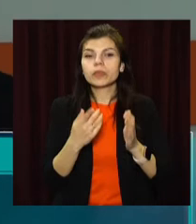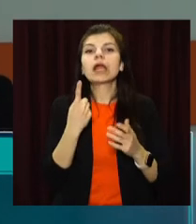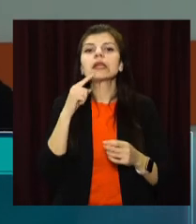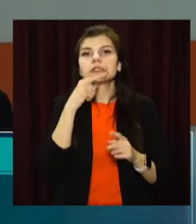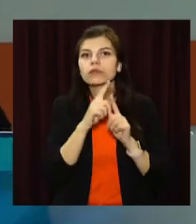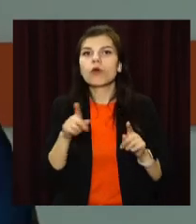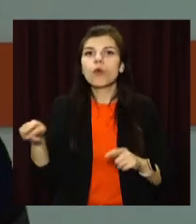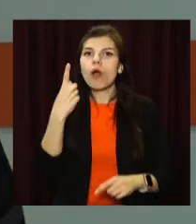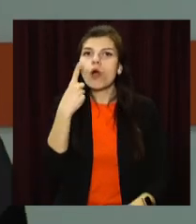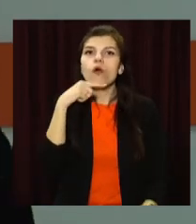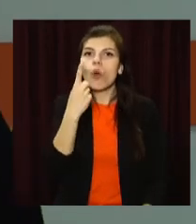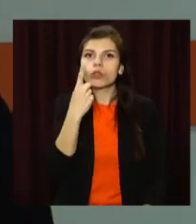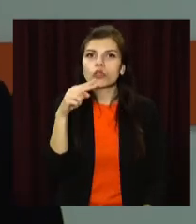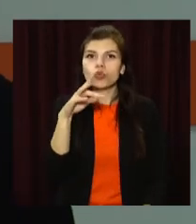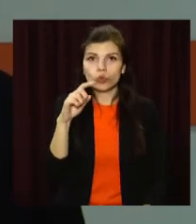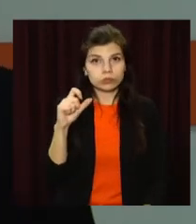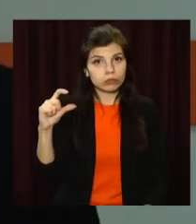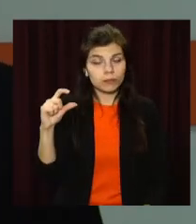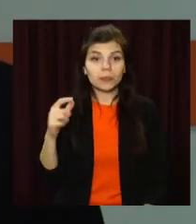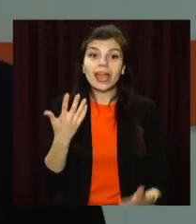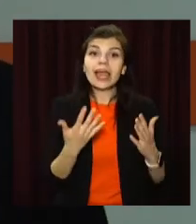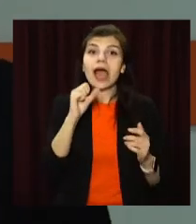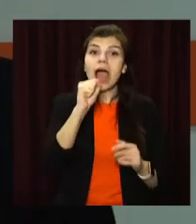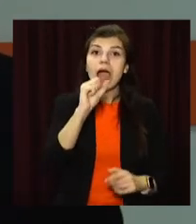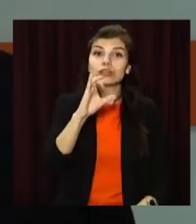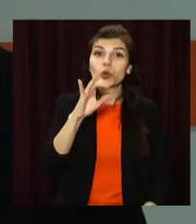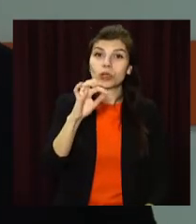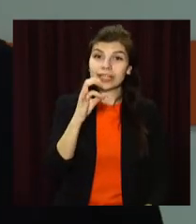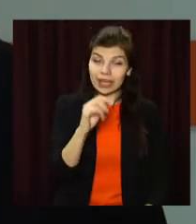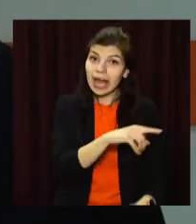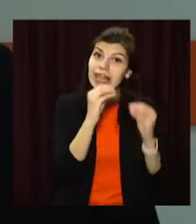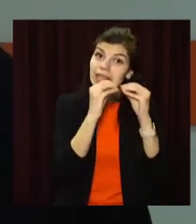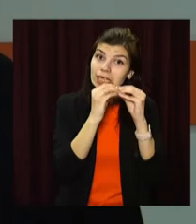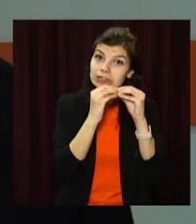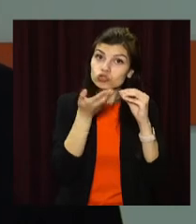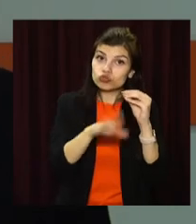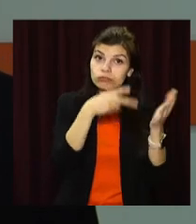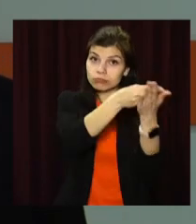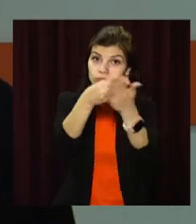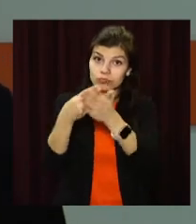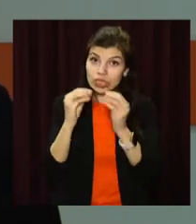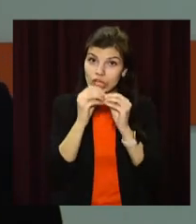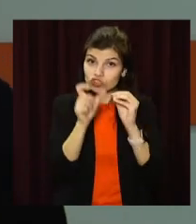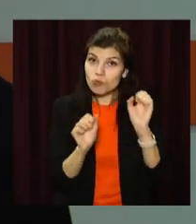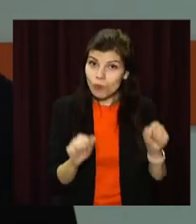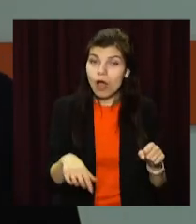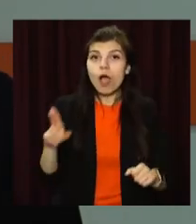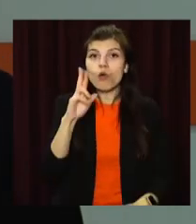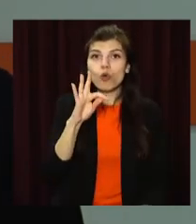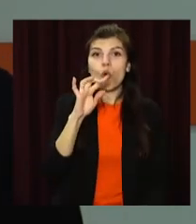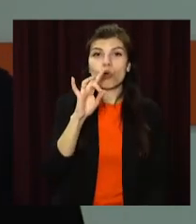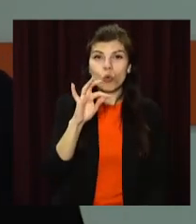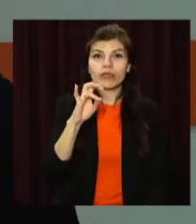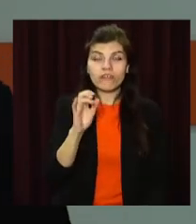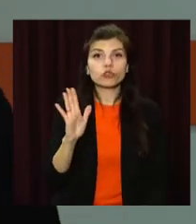она однодозная. Там, если вакцина AstraZeneca в флаконе 10 доз содержит, то CoronaVac